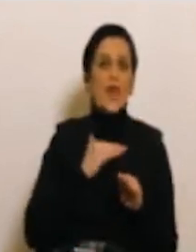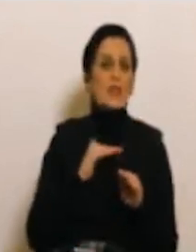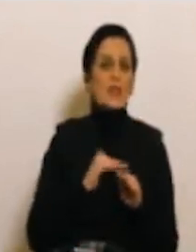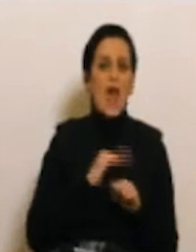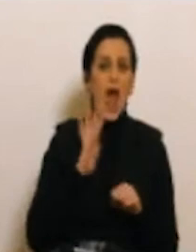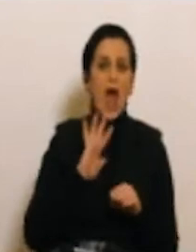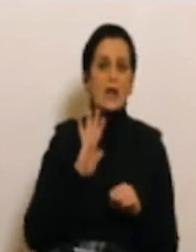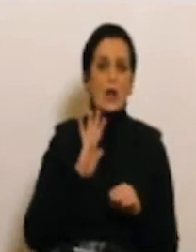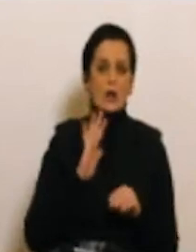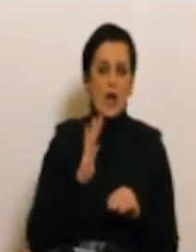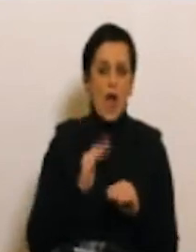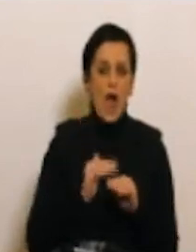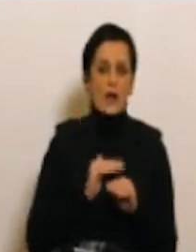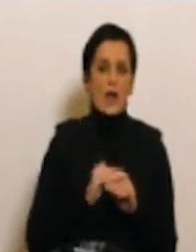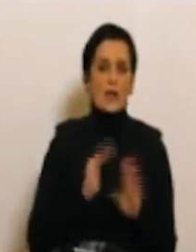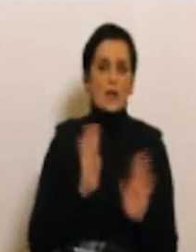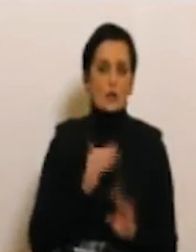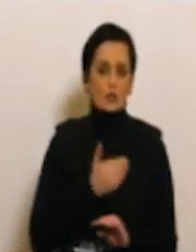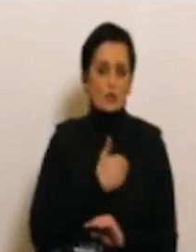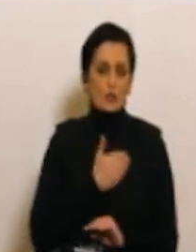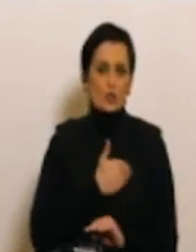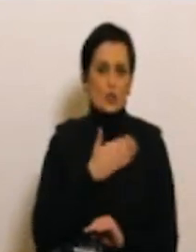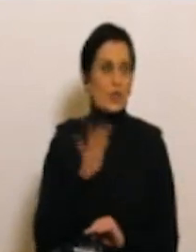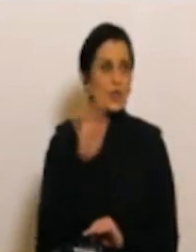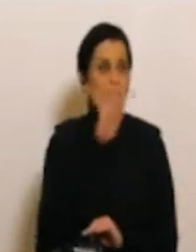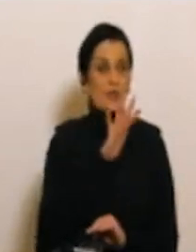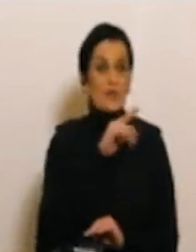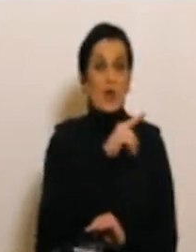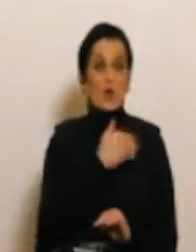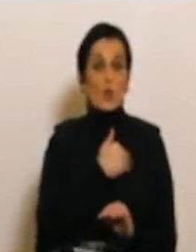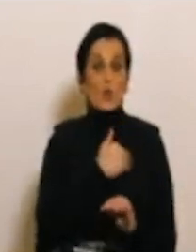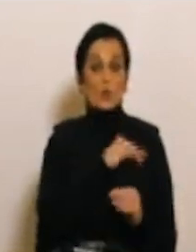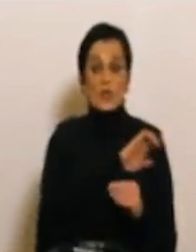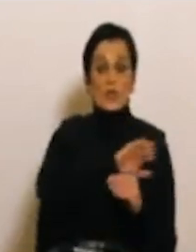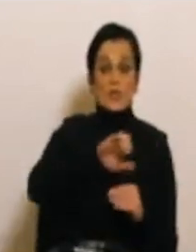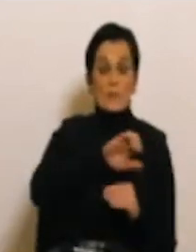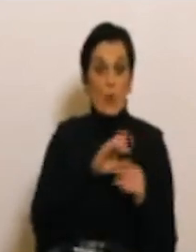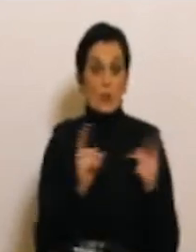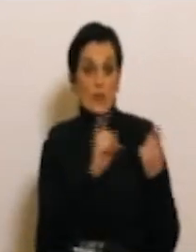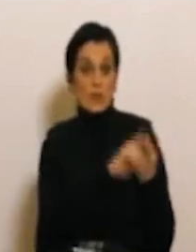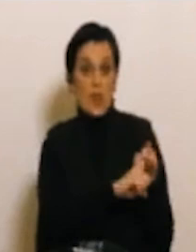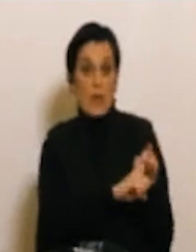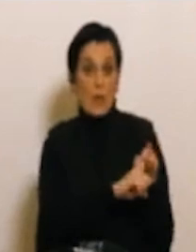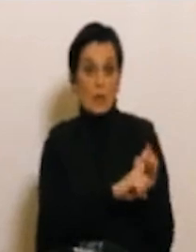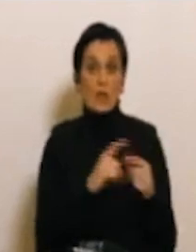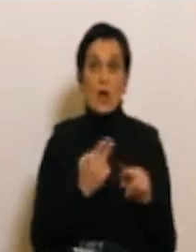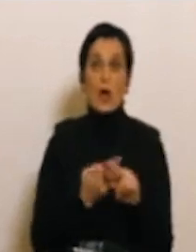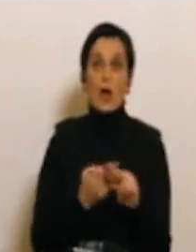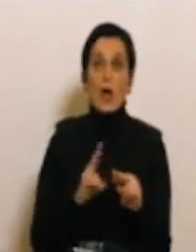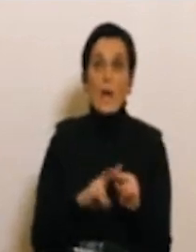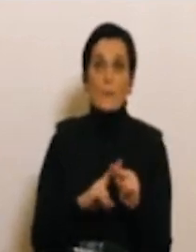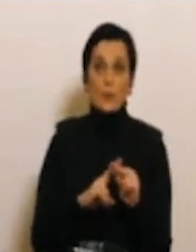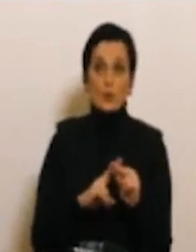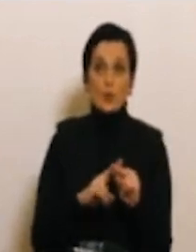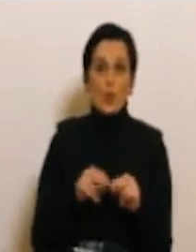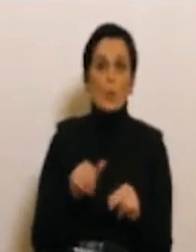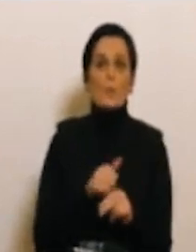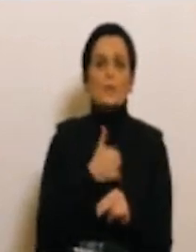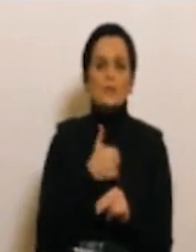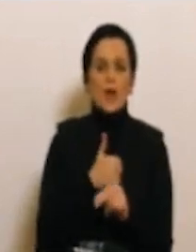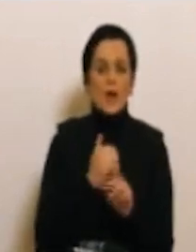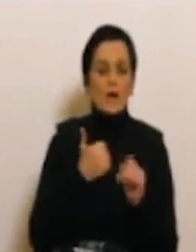ქვეყანა, რომელიც ალბათ ეცდება, რომ მის იმპორტზე დამოკიდებულები ვიყოთ. და ამიტომ მთავარია კარგად